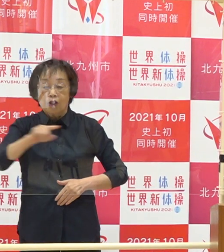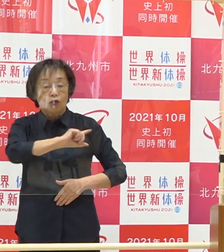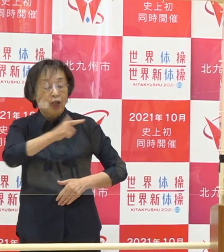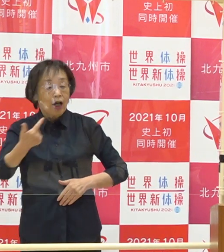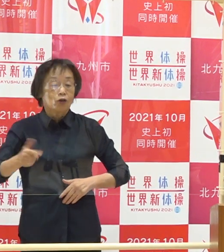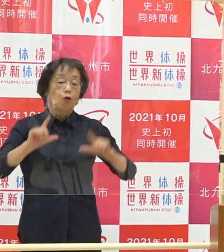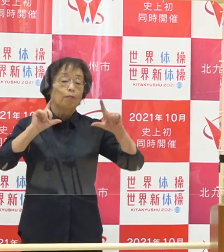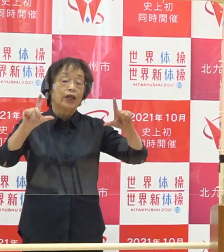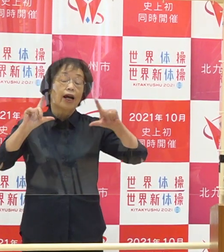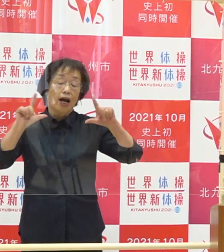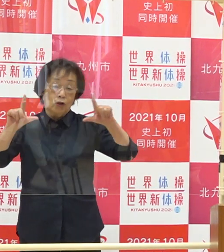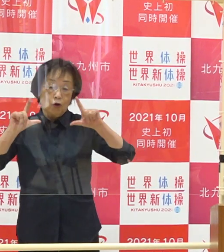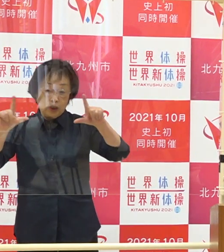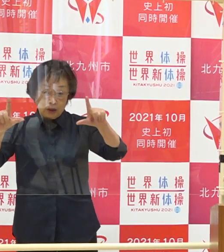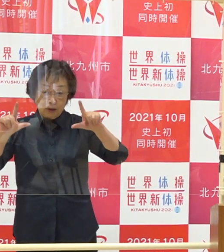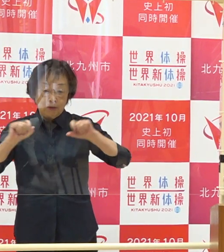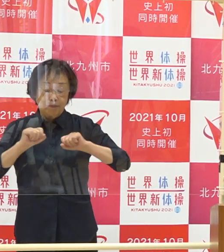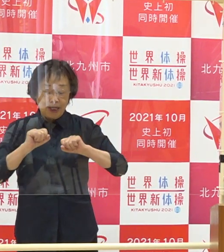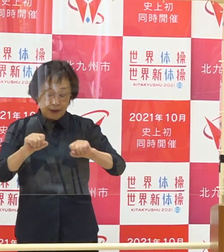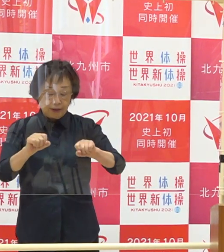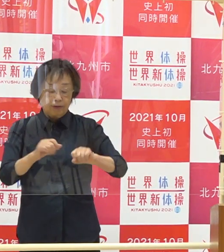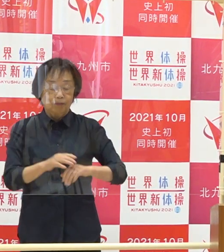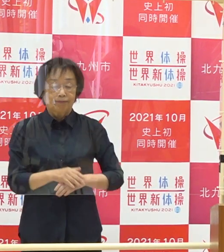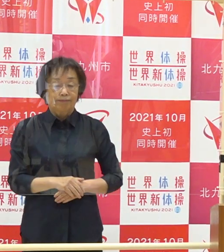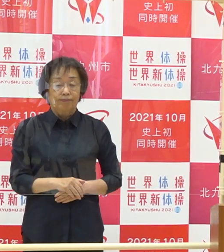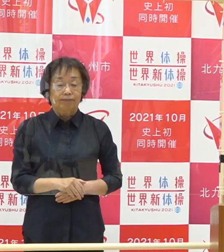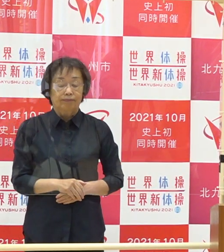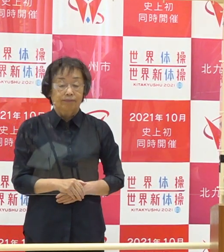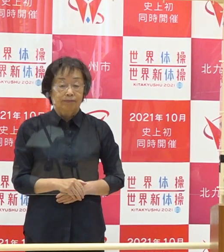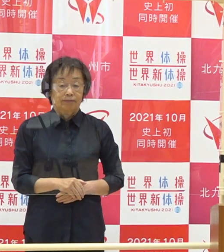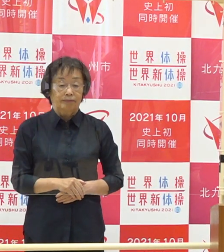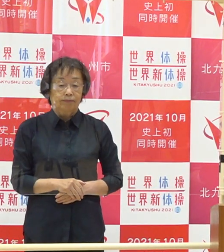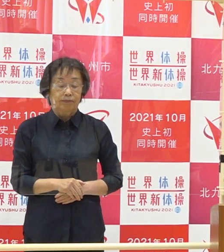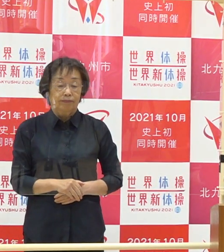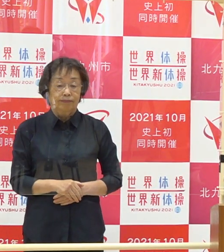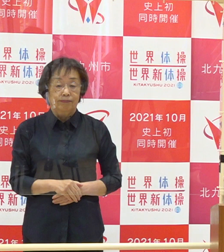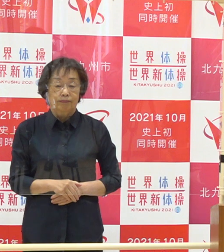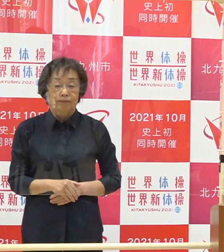クチン接種を検討していただければ幸いであります。